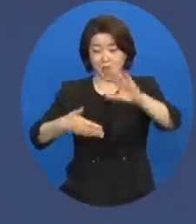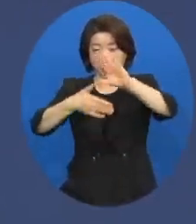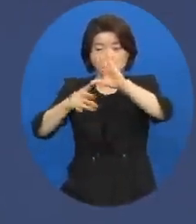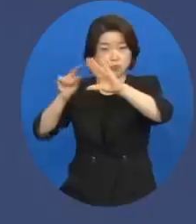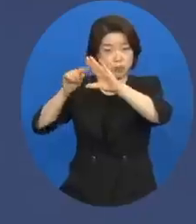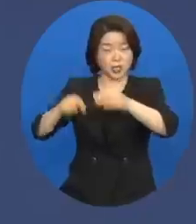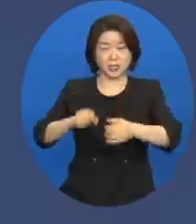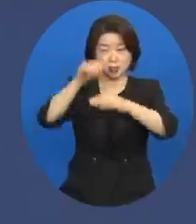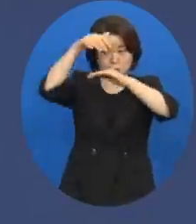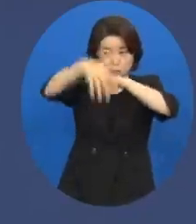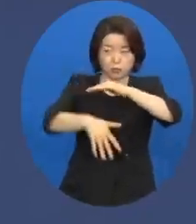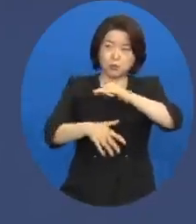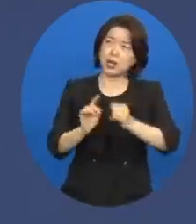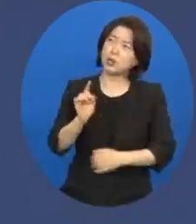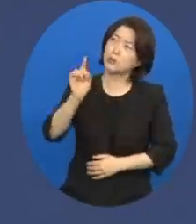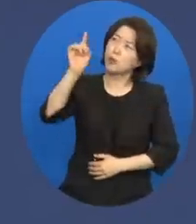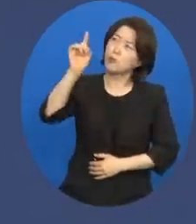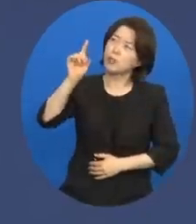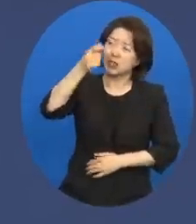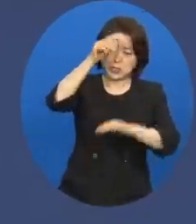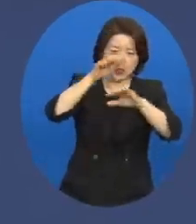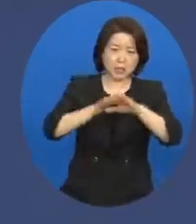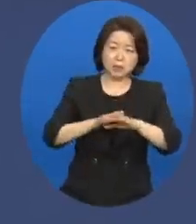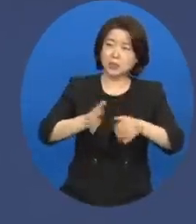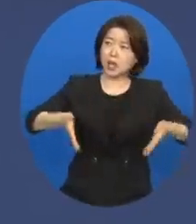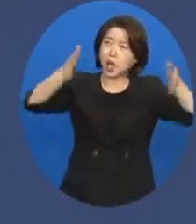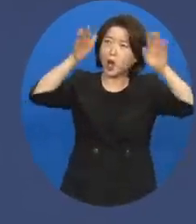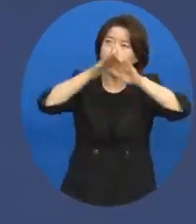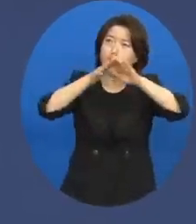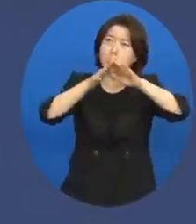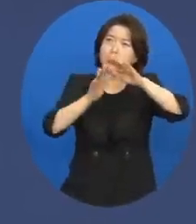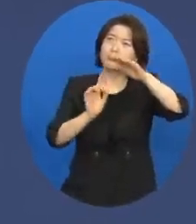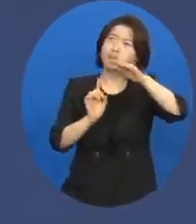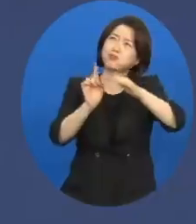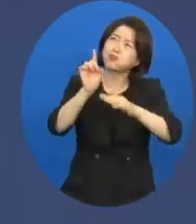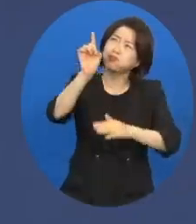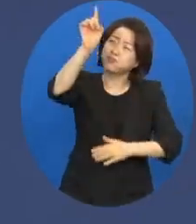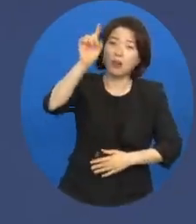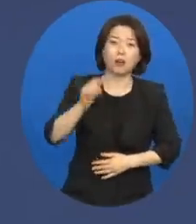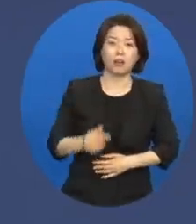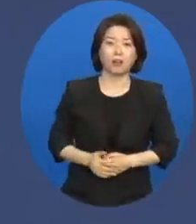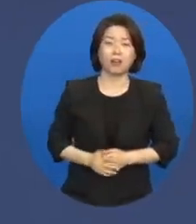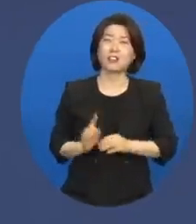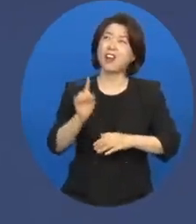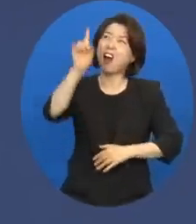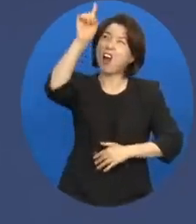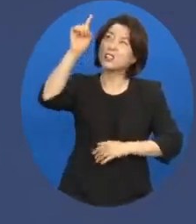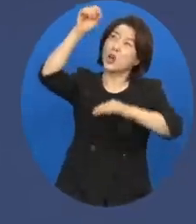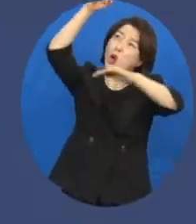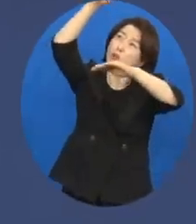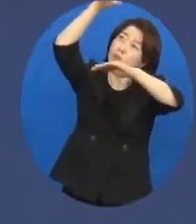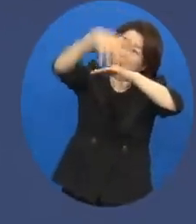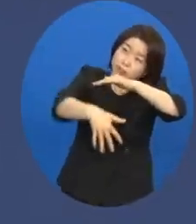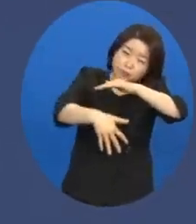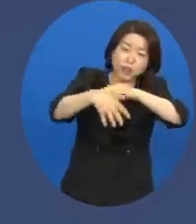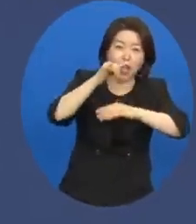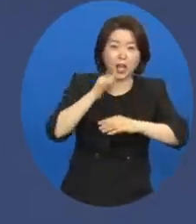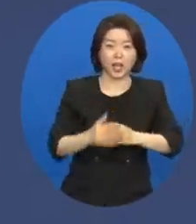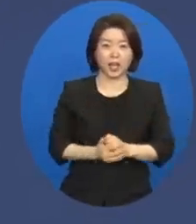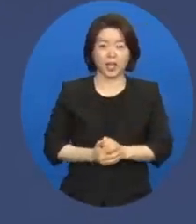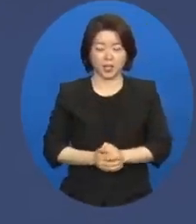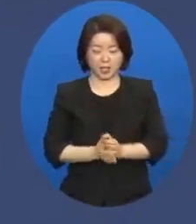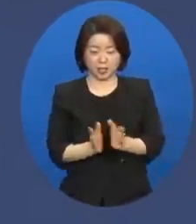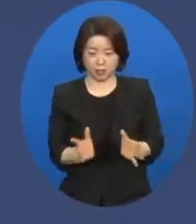그 높이로 말하면 아마 이 예배당에 아마 몇 배는 될 거예요. 높이가. 그 높이에 아마도 이렇게